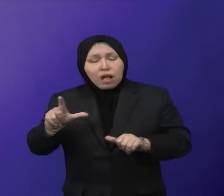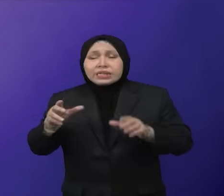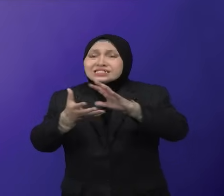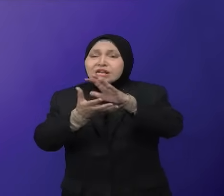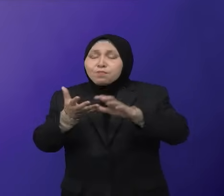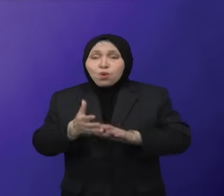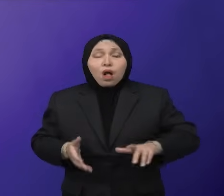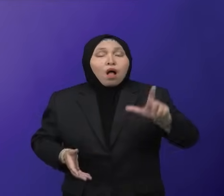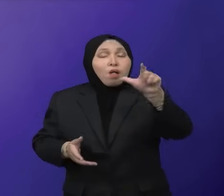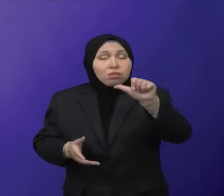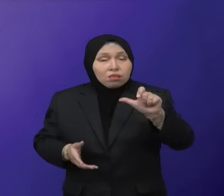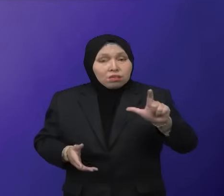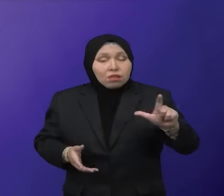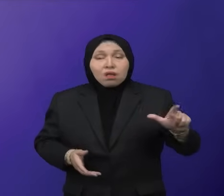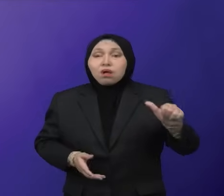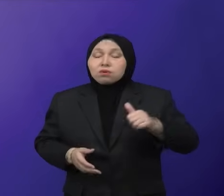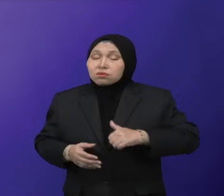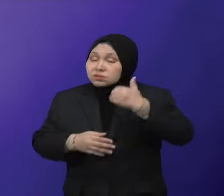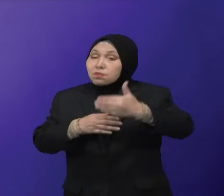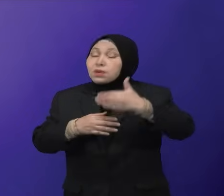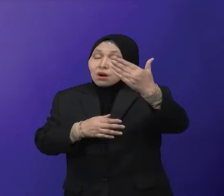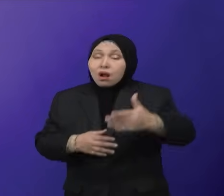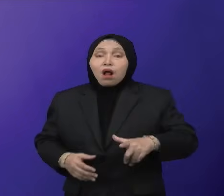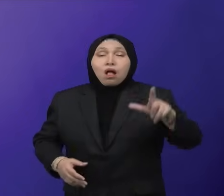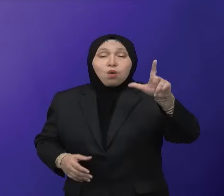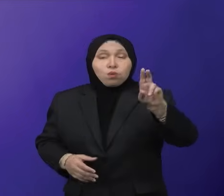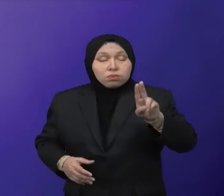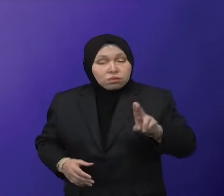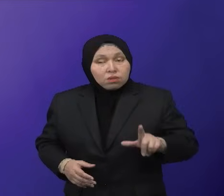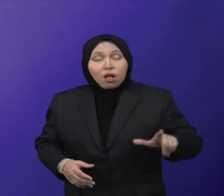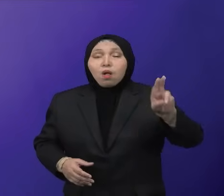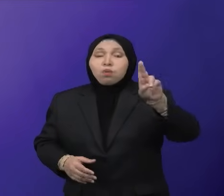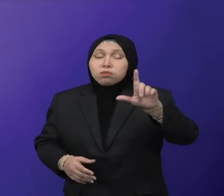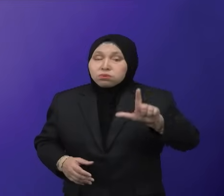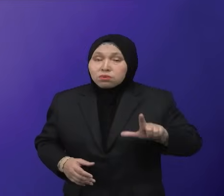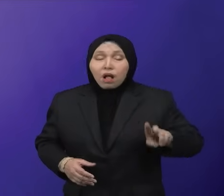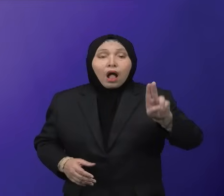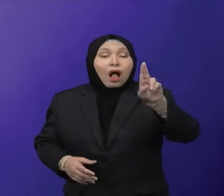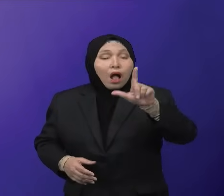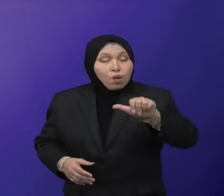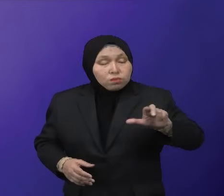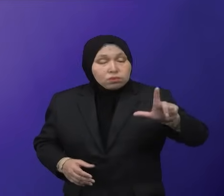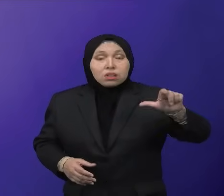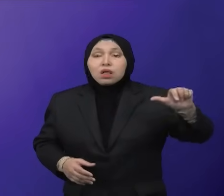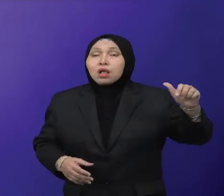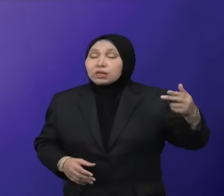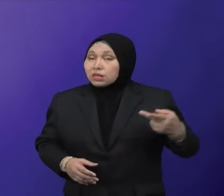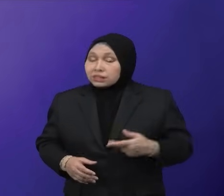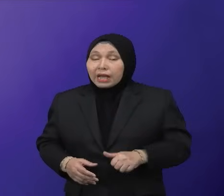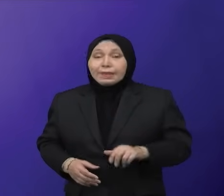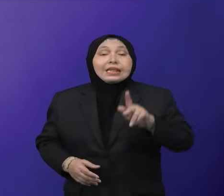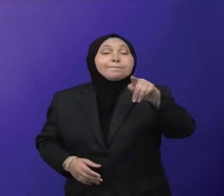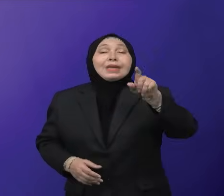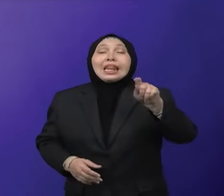waw. Saya pernah dengar orang seberang sebut Allah dia sebut. Allah, dia au dulu baru Allah. Ha, bunyi memang pelak